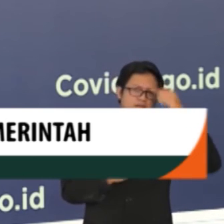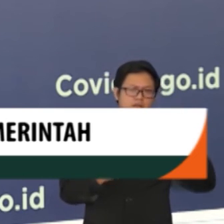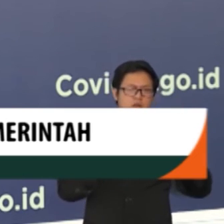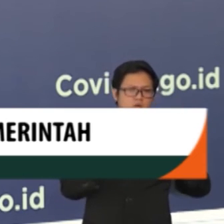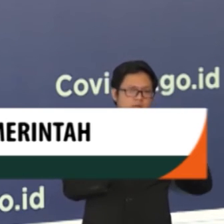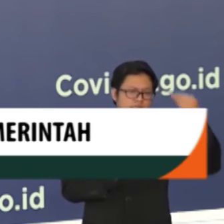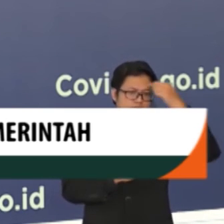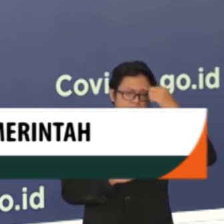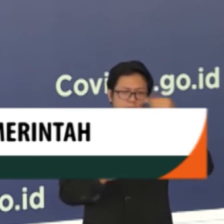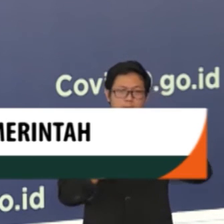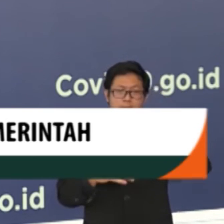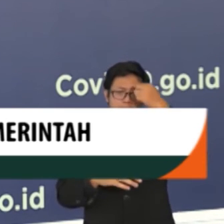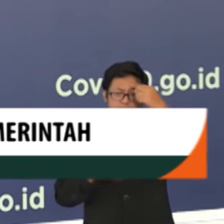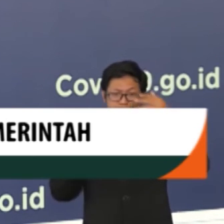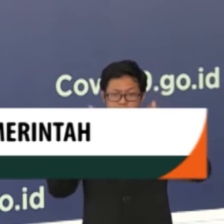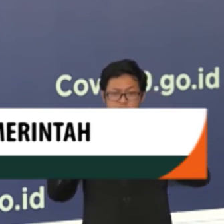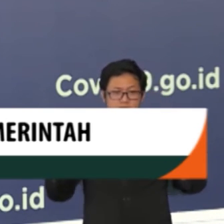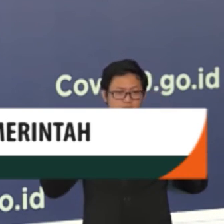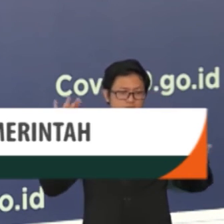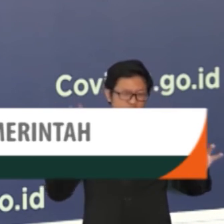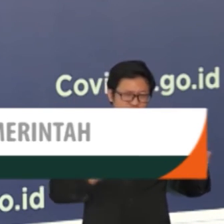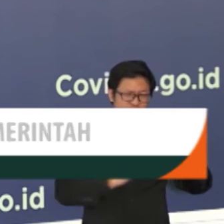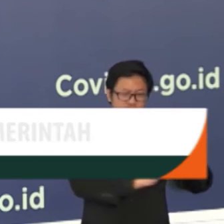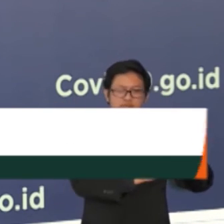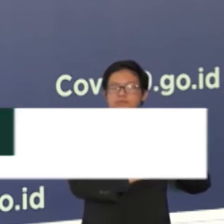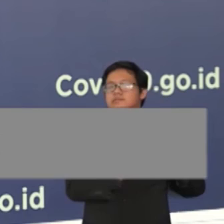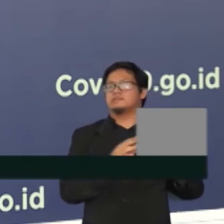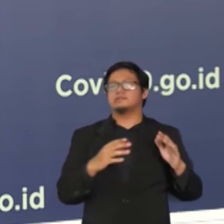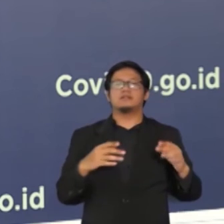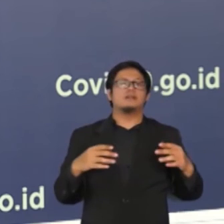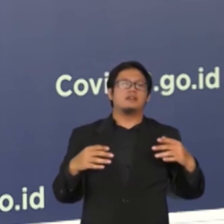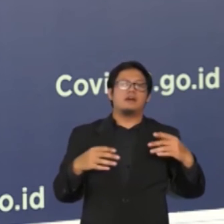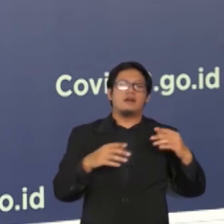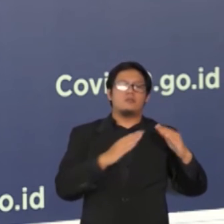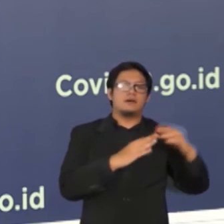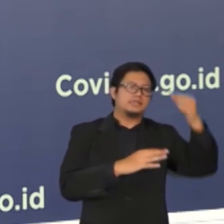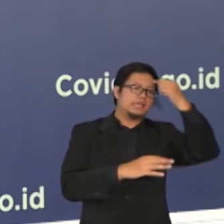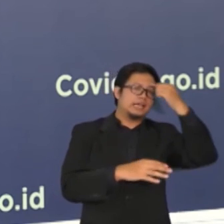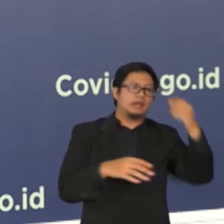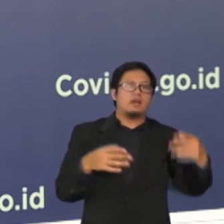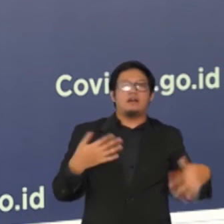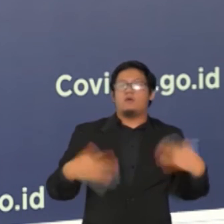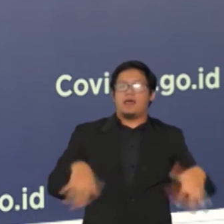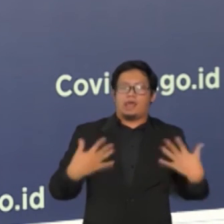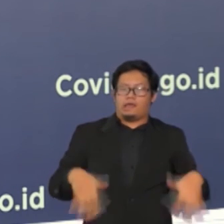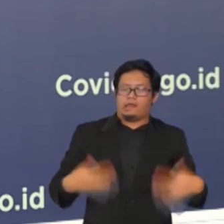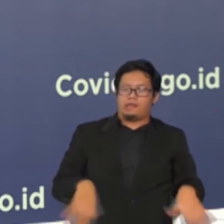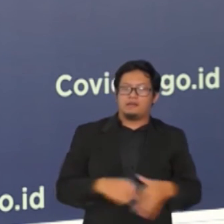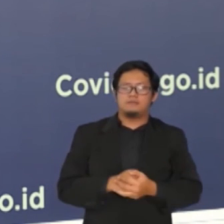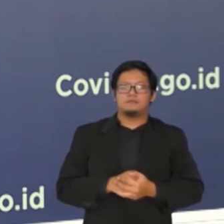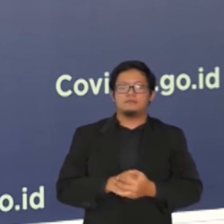berat beban kita baik untuk menurunkan jumlah yang sakit ataupun menurunkan jumlah yang meninggal karena kofit